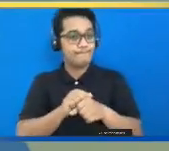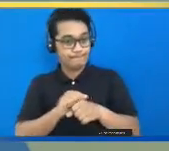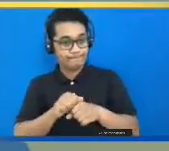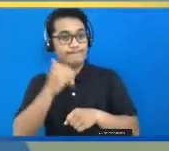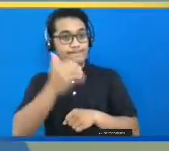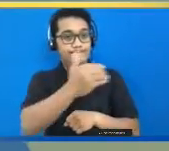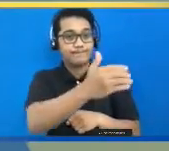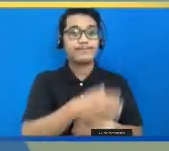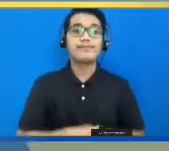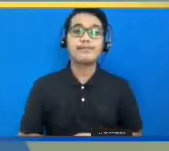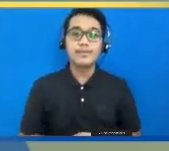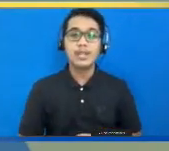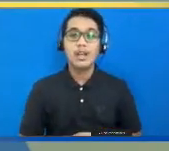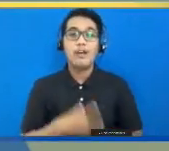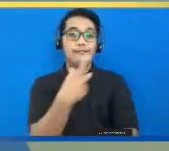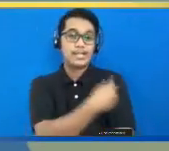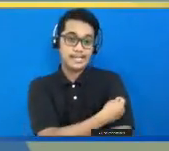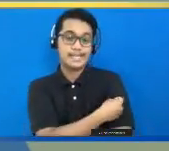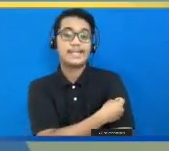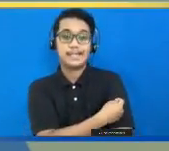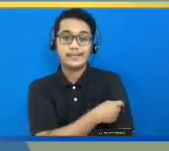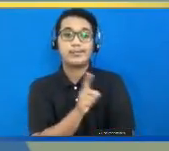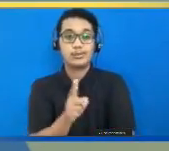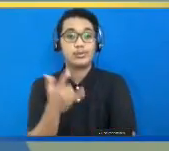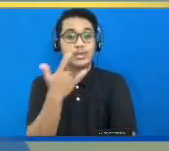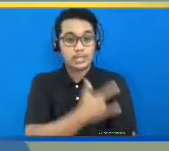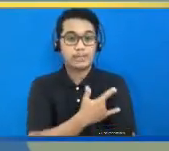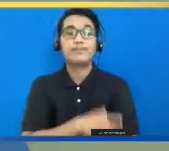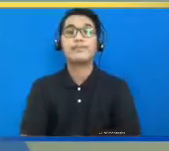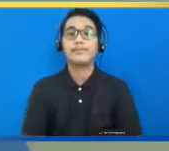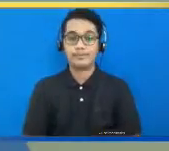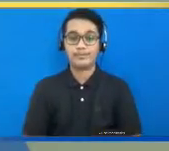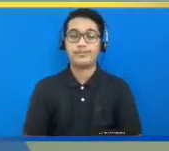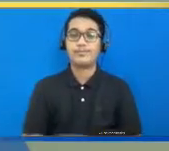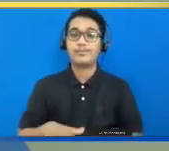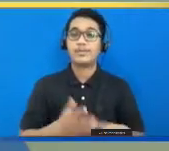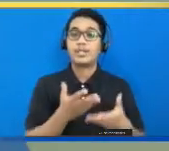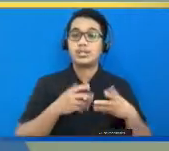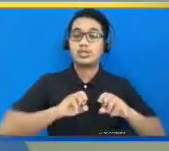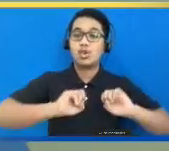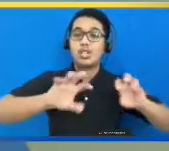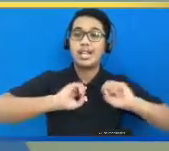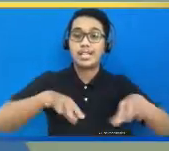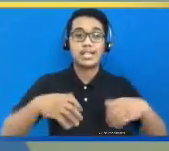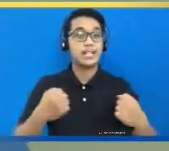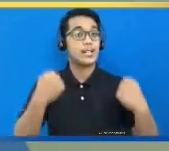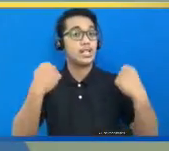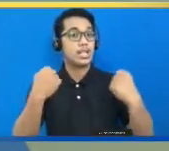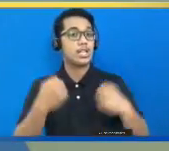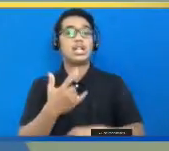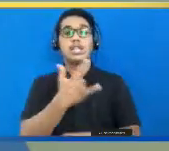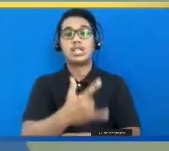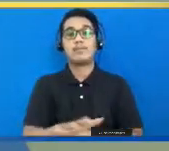lanjutkan vaksinasi juga tetapi lanjutkan penguatan sosialisasi dan juga pengawasan protokol